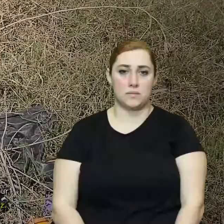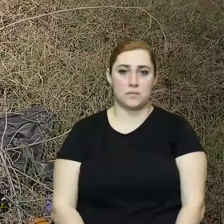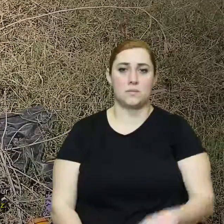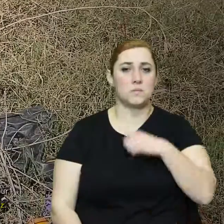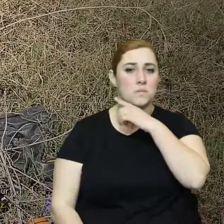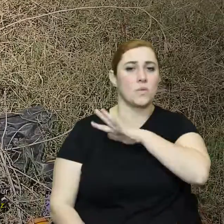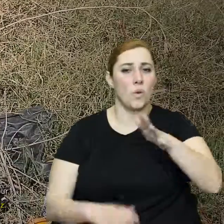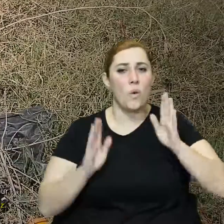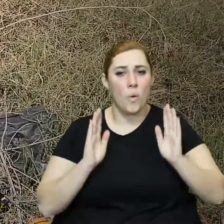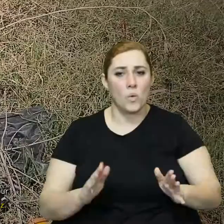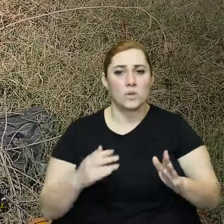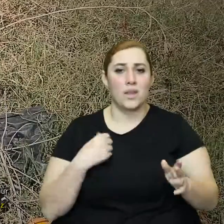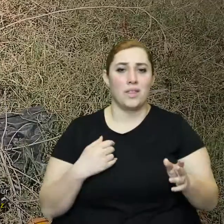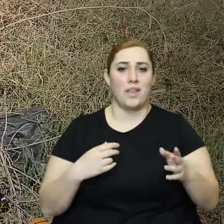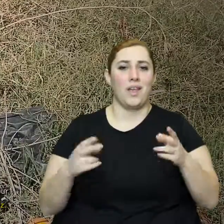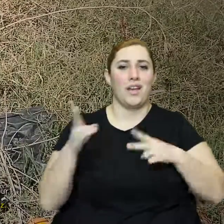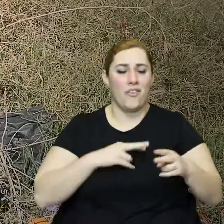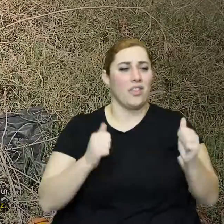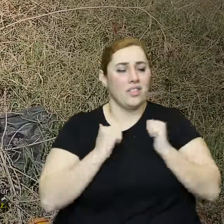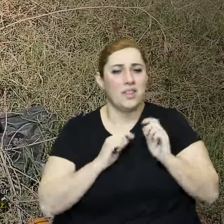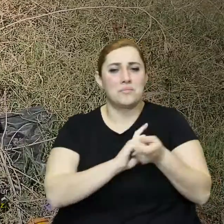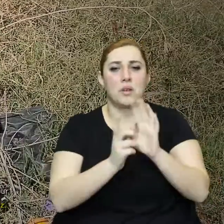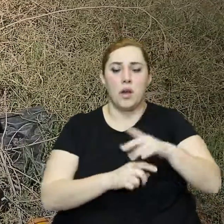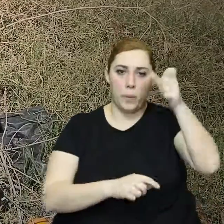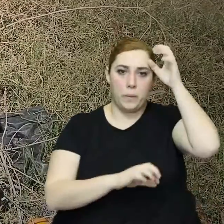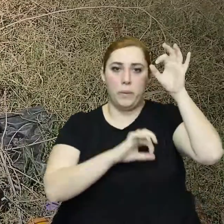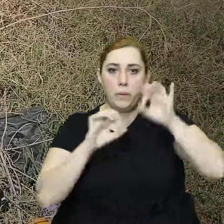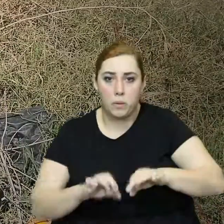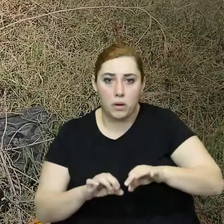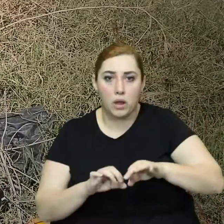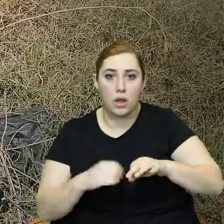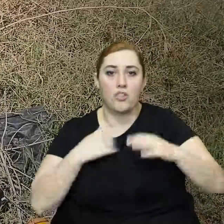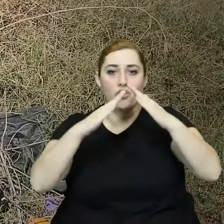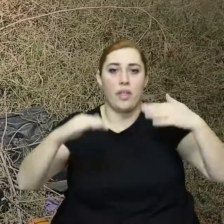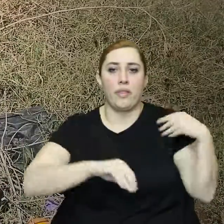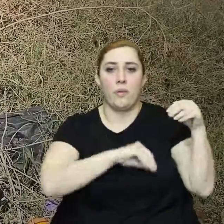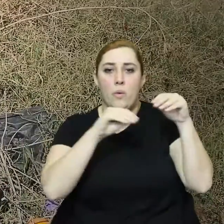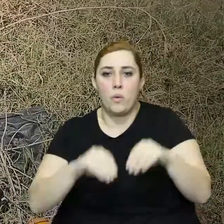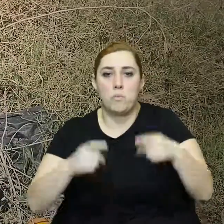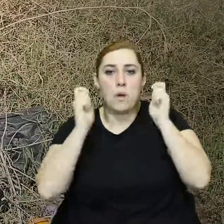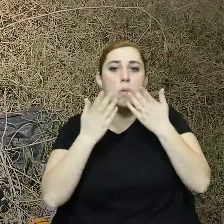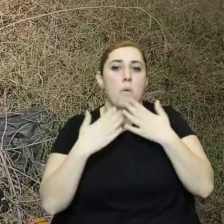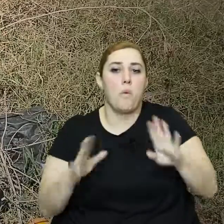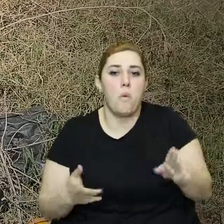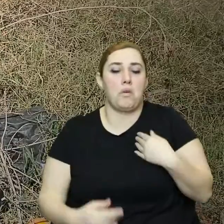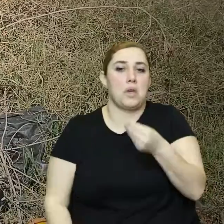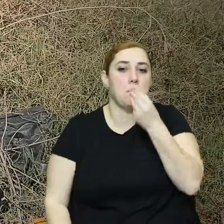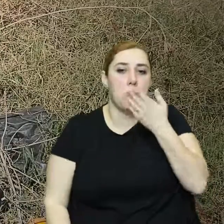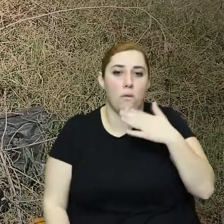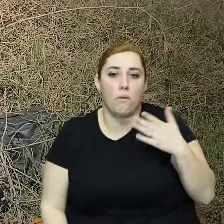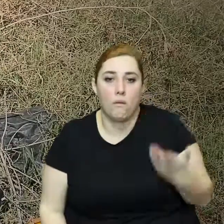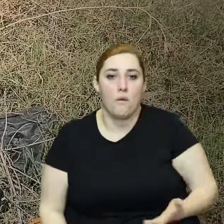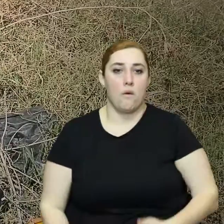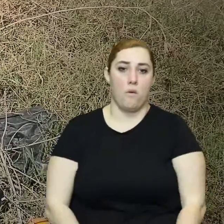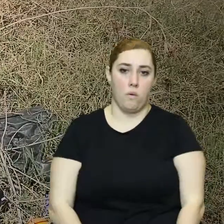Bu zorlukların içinde üzerimizdekilerle bir baktık Türkiye'deyiz. Bizi bu çadırlara getirdiler. Banyomuz